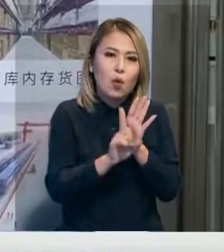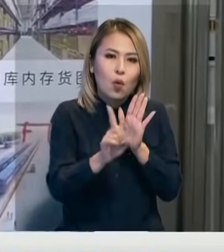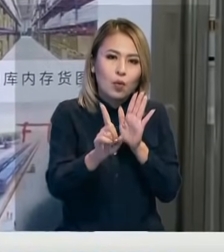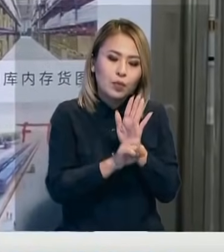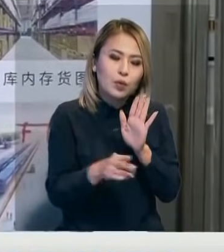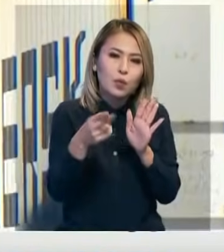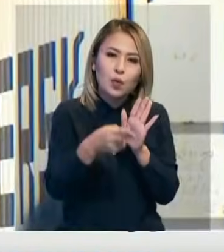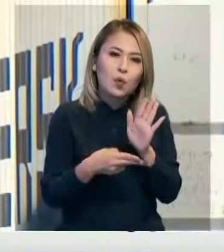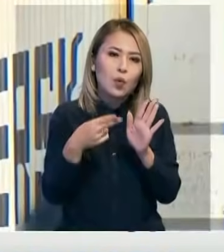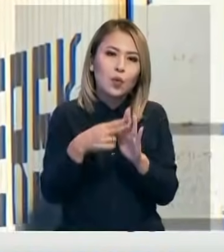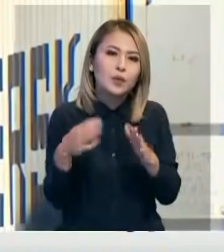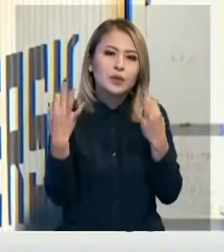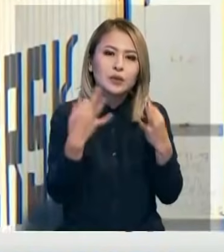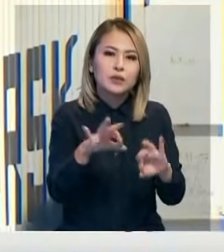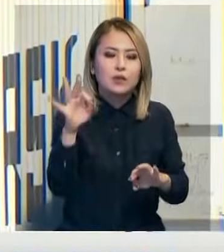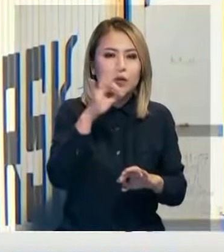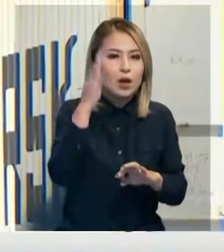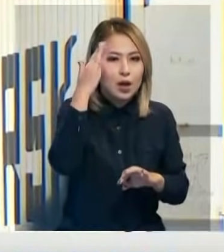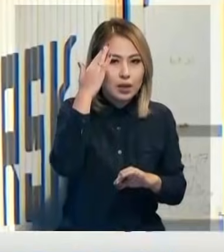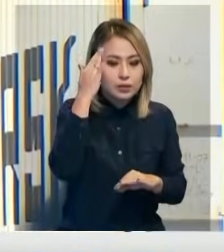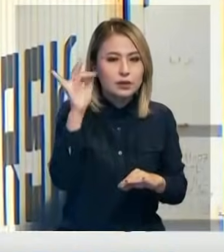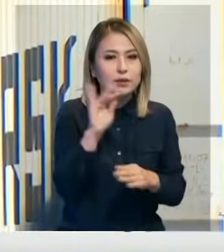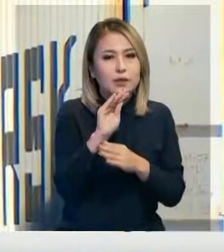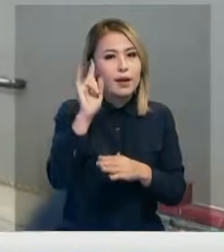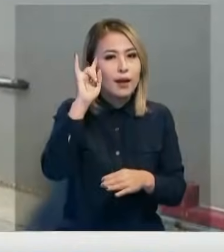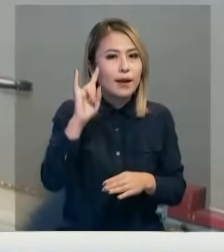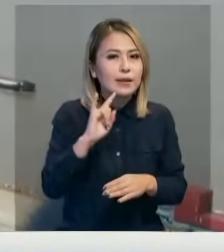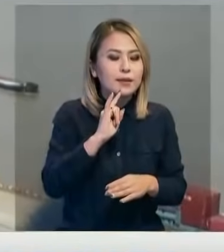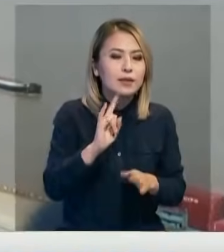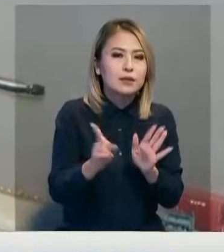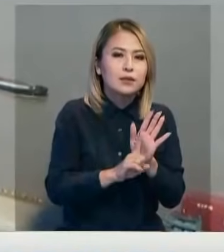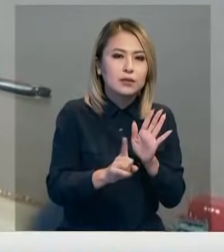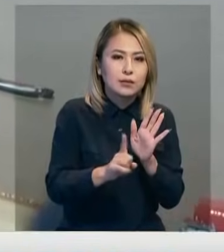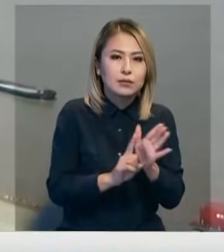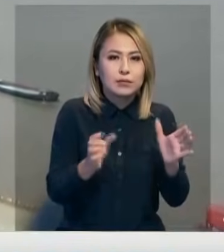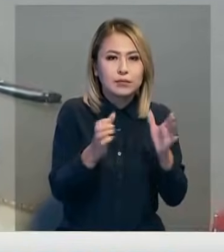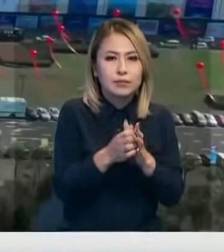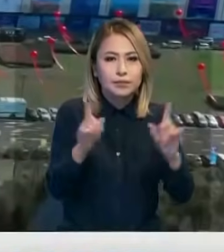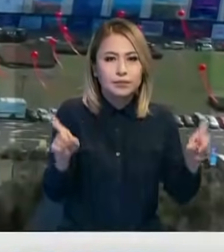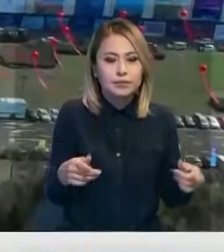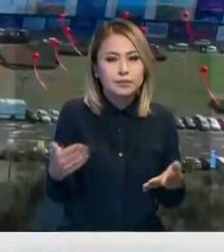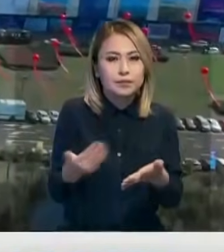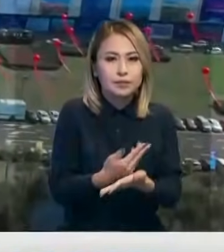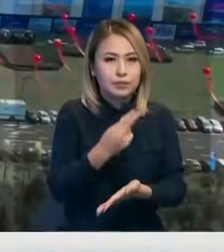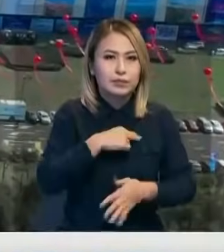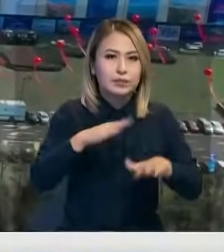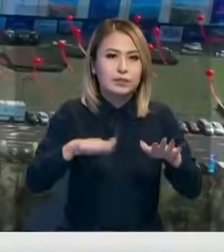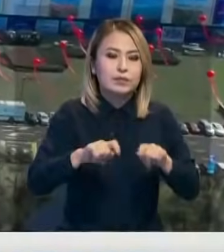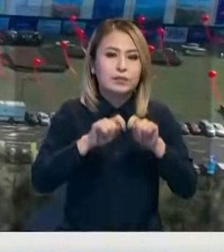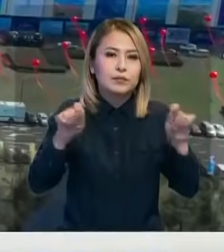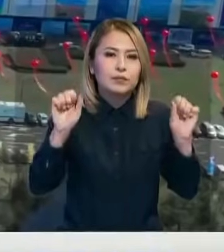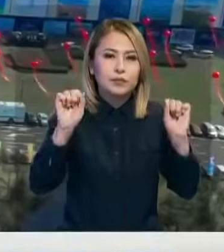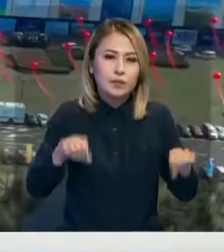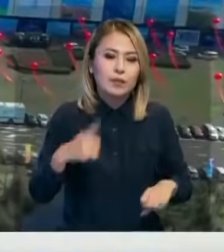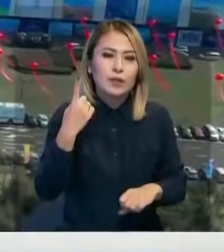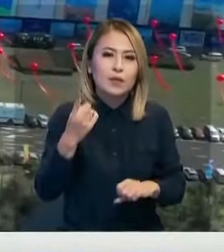пойыздар айлақтың өткізу қабілетін арттырумен қатар, Қазақстанның транзит әлеуетін көтеріп, жаңа жұмыс орындарын құрады. Жобаның